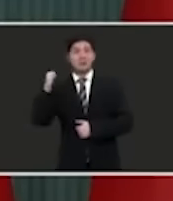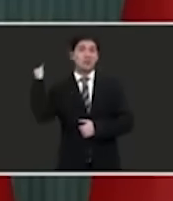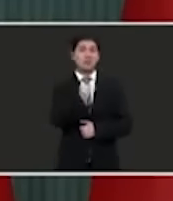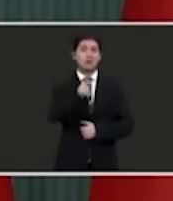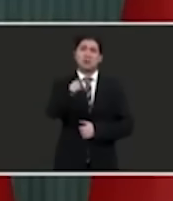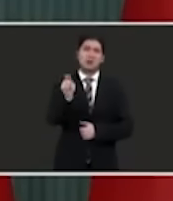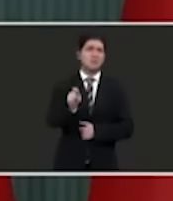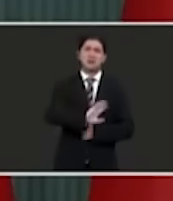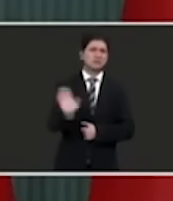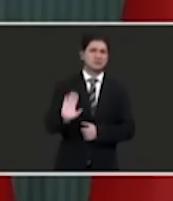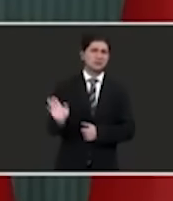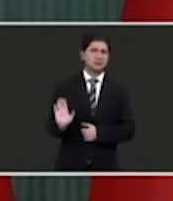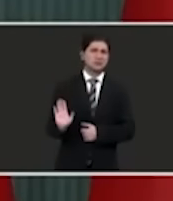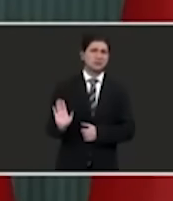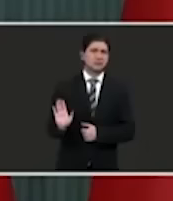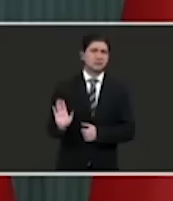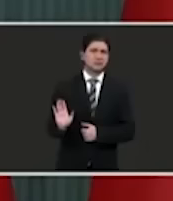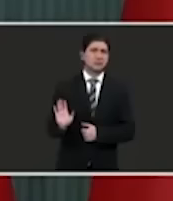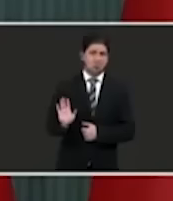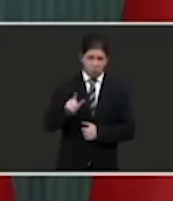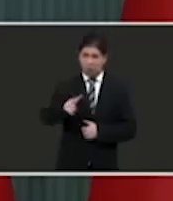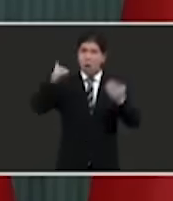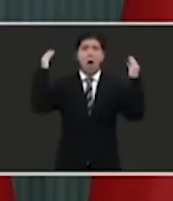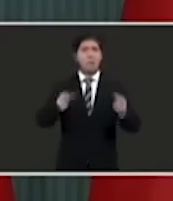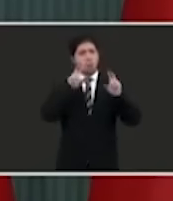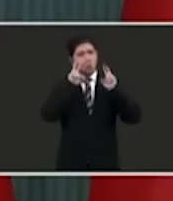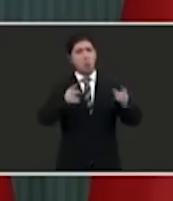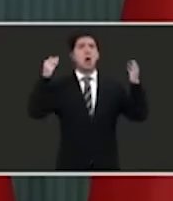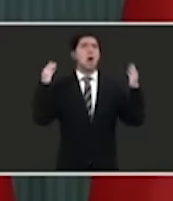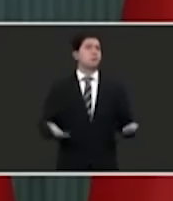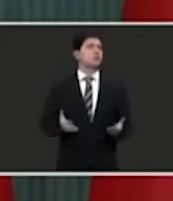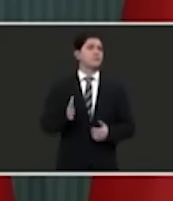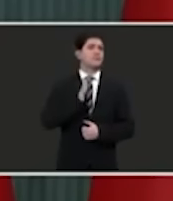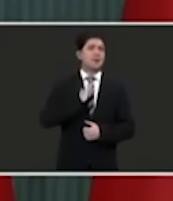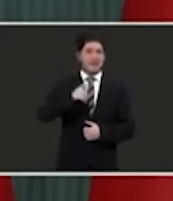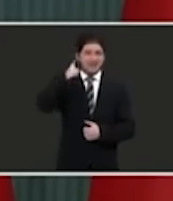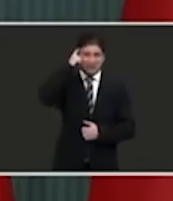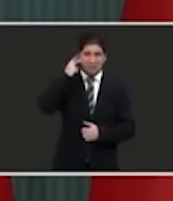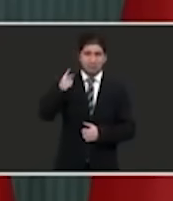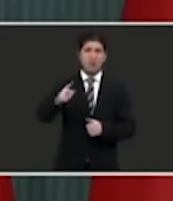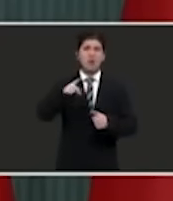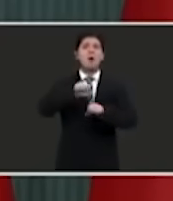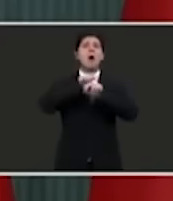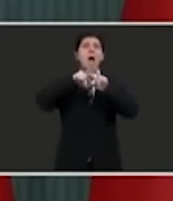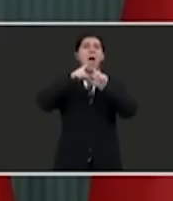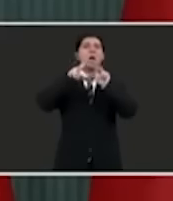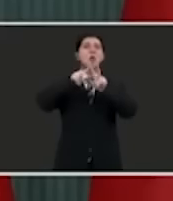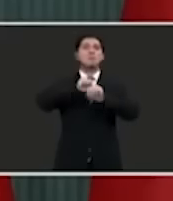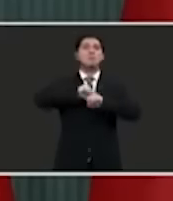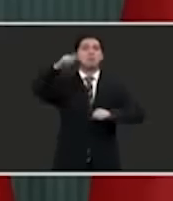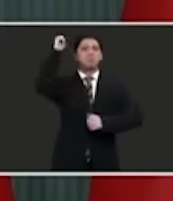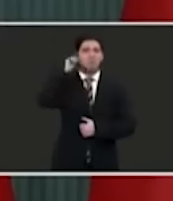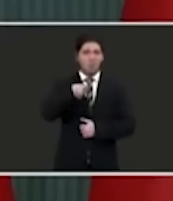olamaz. Malumun ilamı olarak gördüğümüz İsrail'in nükleer silahları